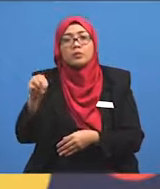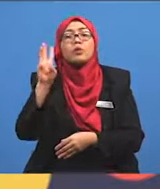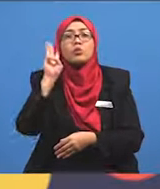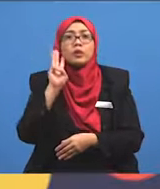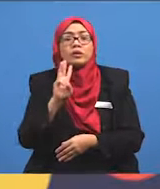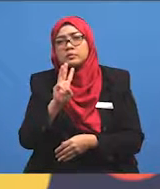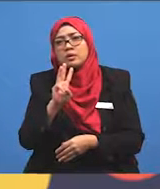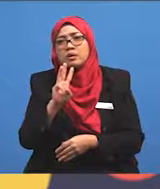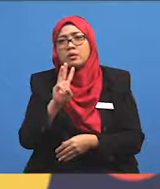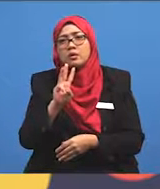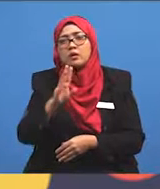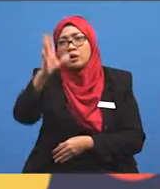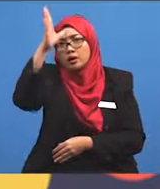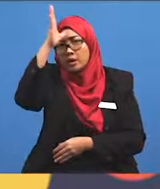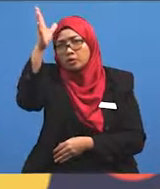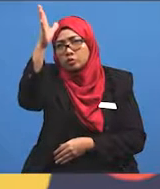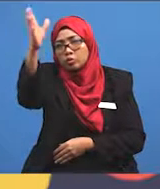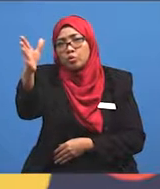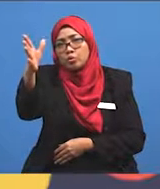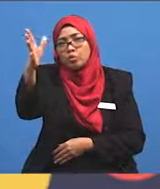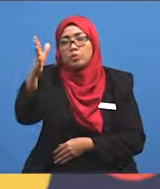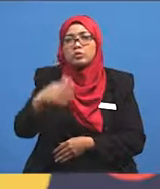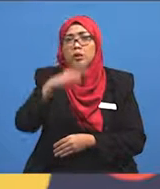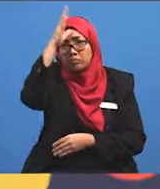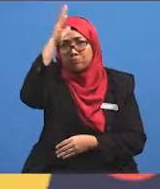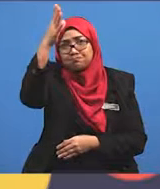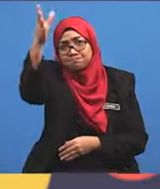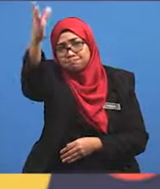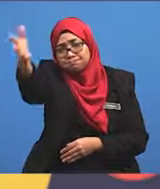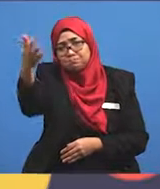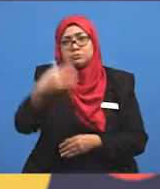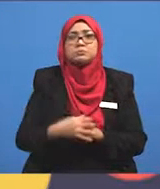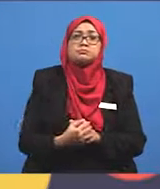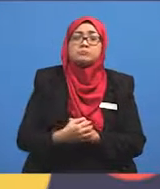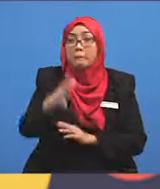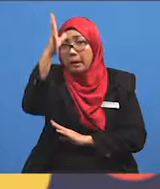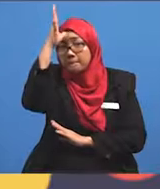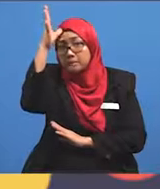datuk, moyang dan ke atas. Yang seterusnya